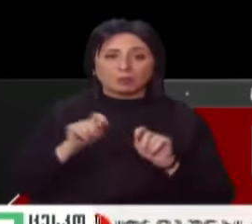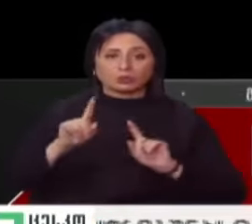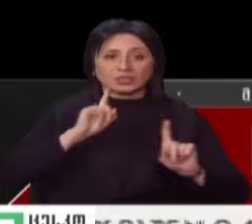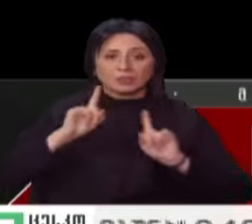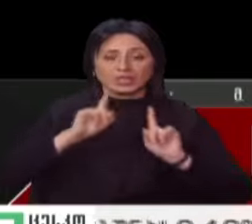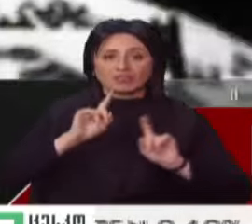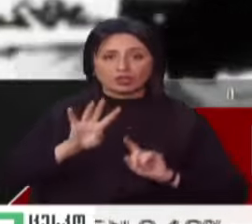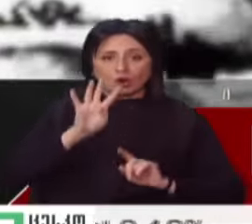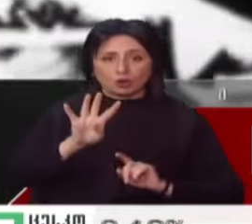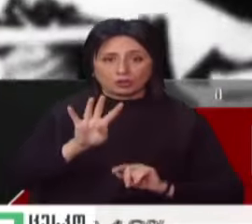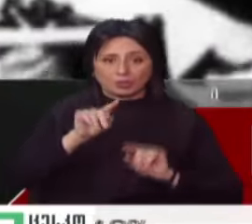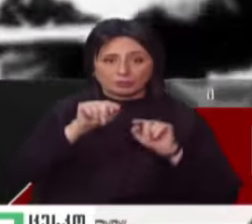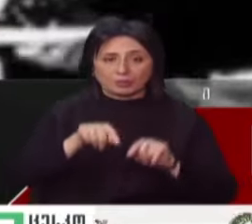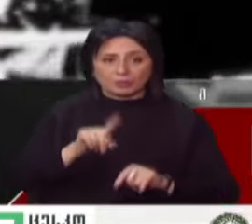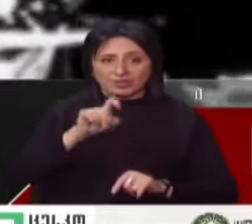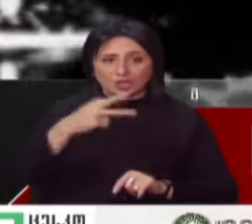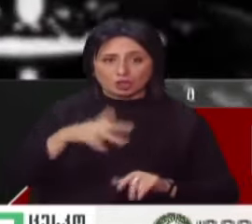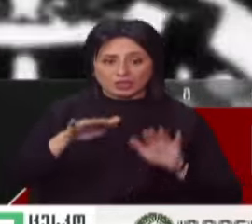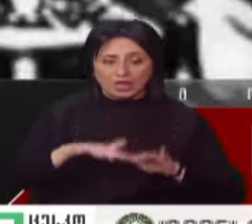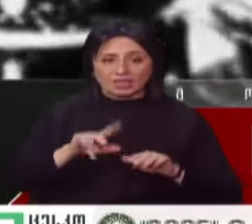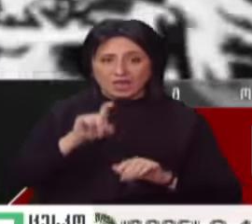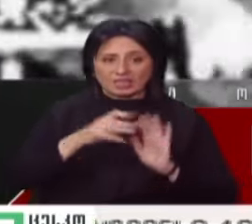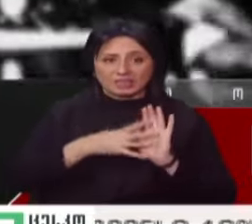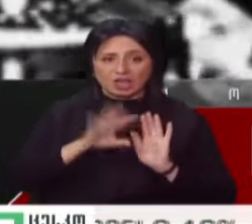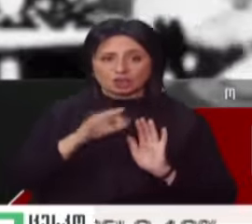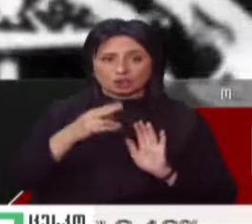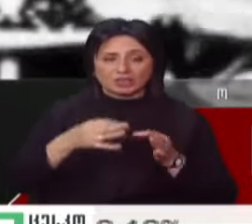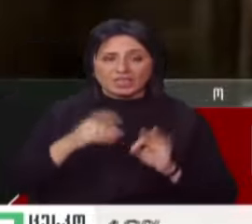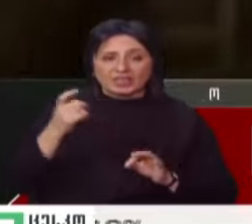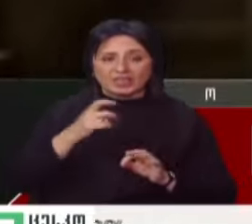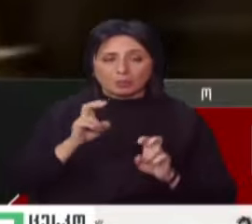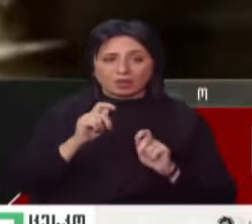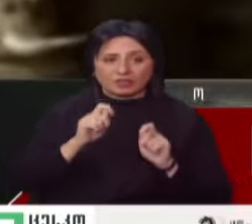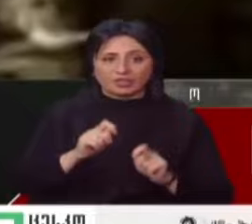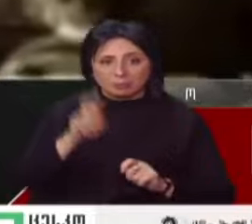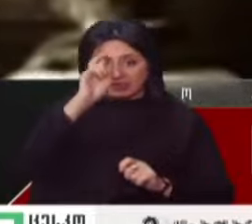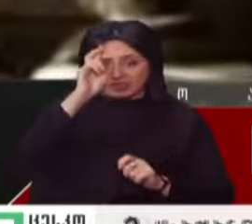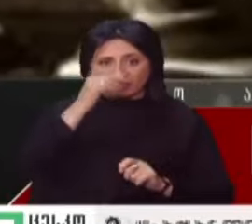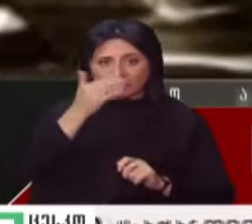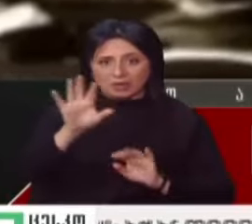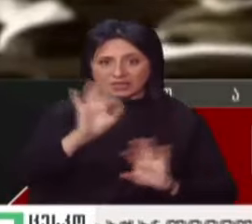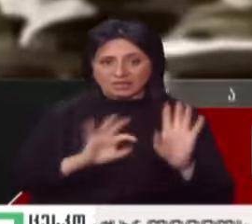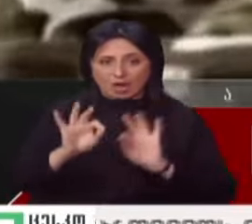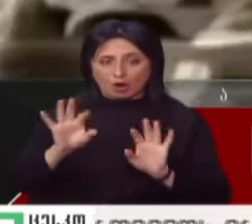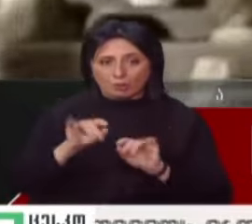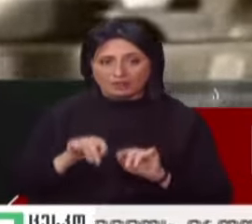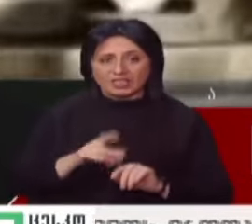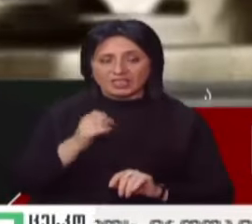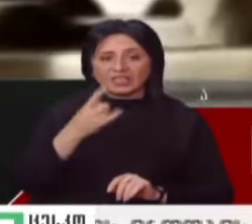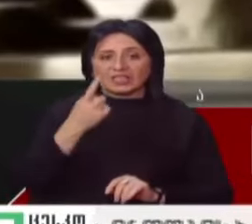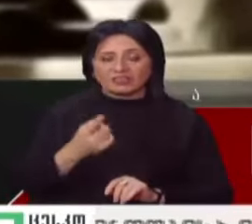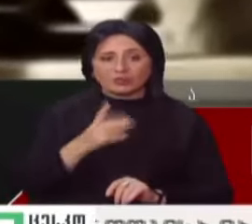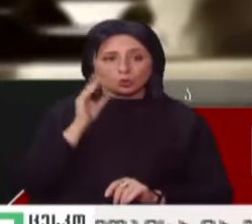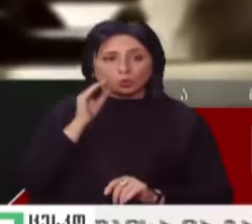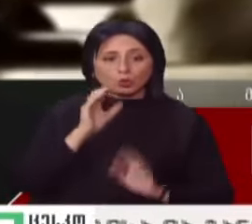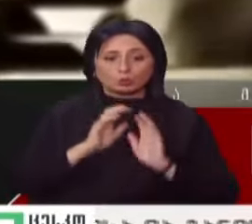კრებაში ოთხი მოხდა. 130 ადგილიდან 109 სოციალ-დემოკრატებს ერგოთ და მთავრობაც მათ დააკომპლექტეს. Და კიდევ ერთი,